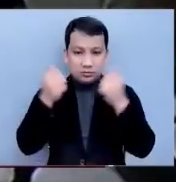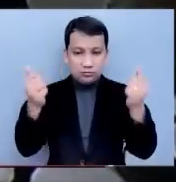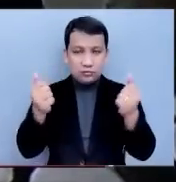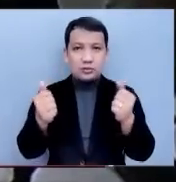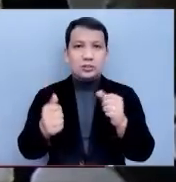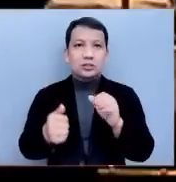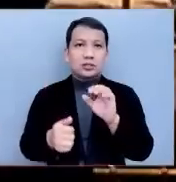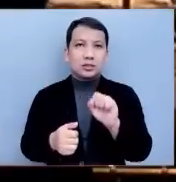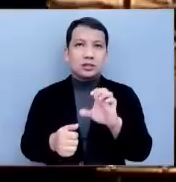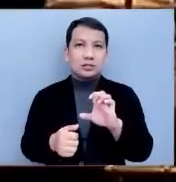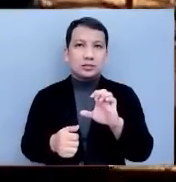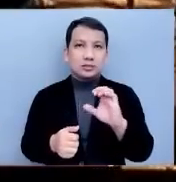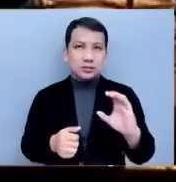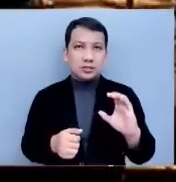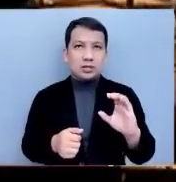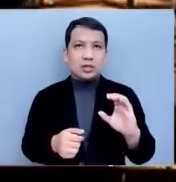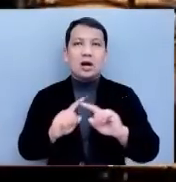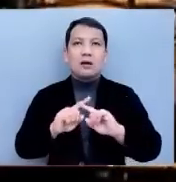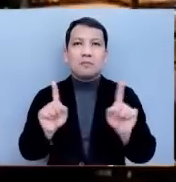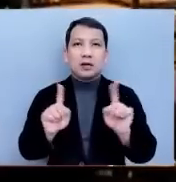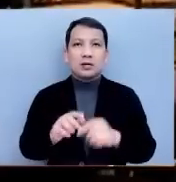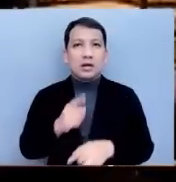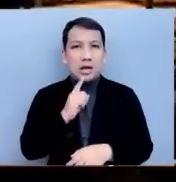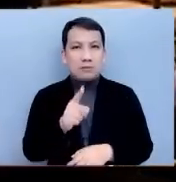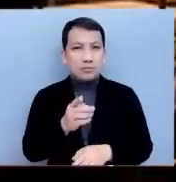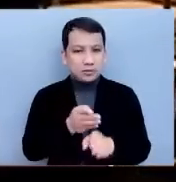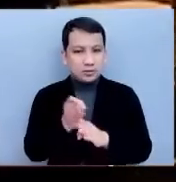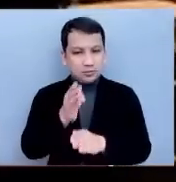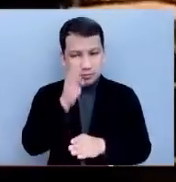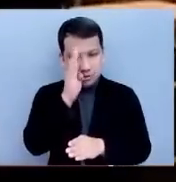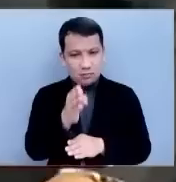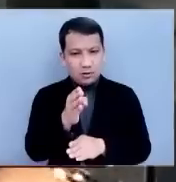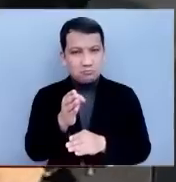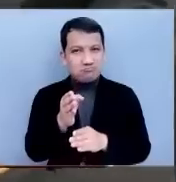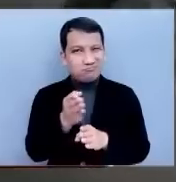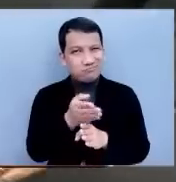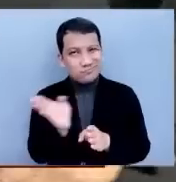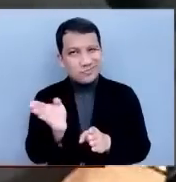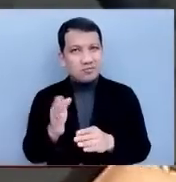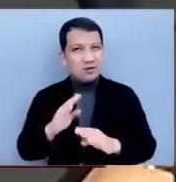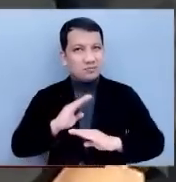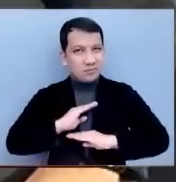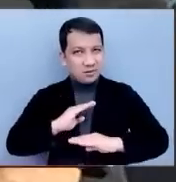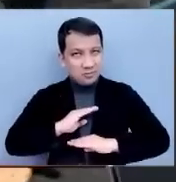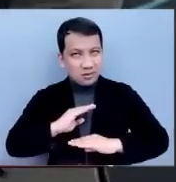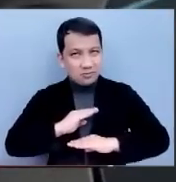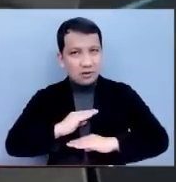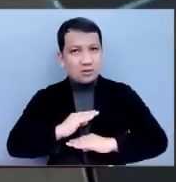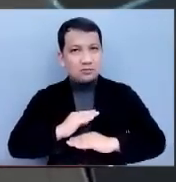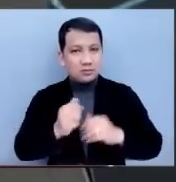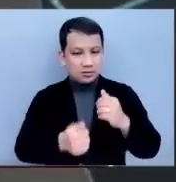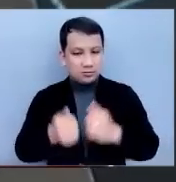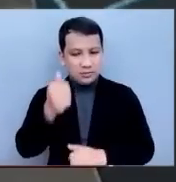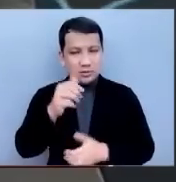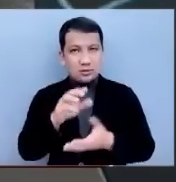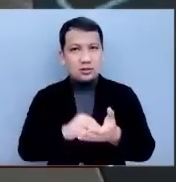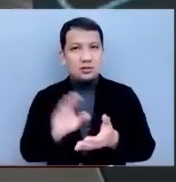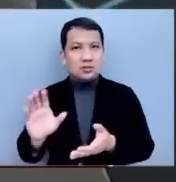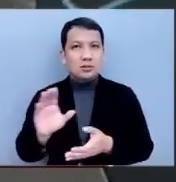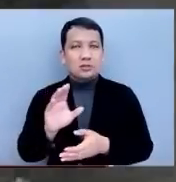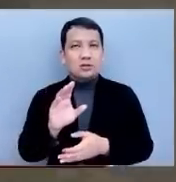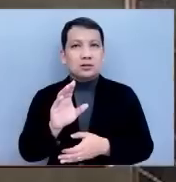kaninang umaga. Yun nga lang, hindi direktang sinagot ng Pangulo kung kontento siya sa bersyong ipinasa ng mga